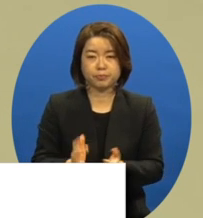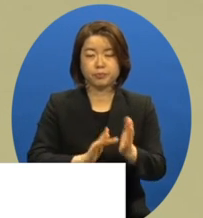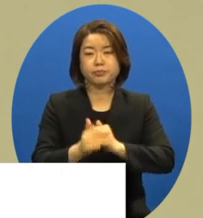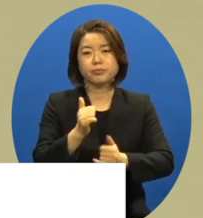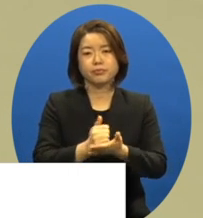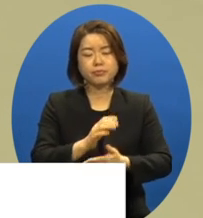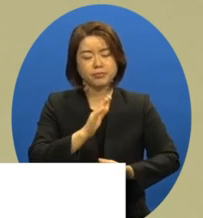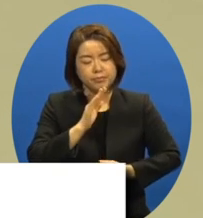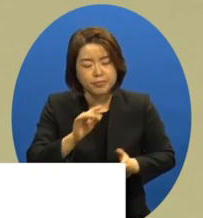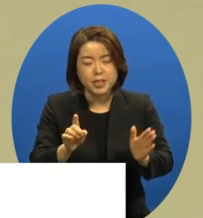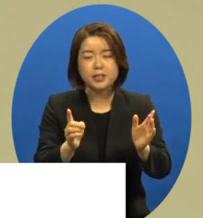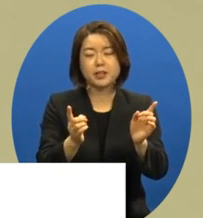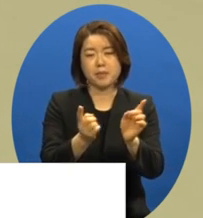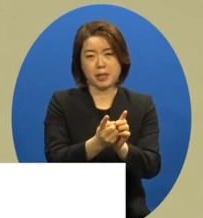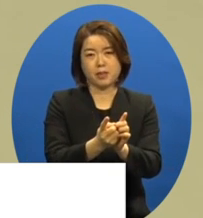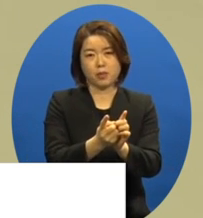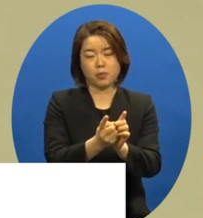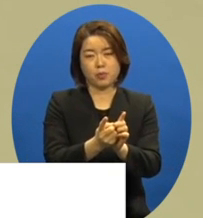진짜 만나고